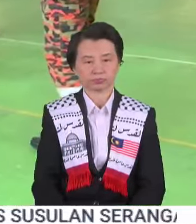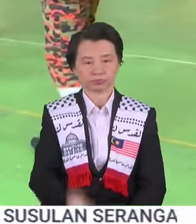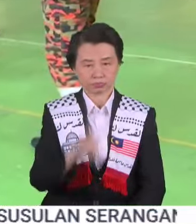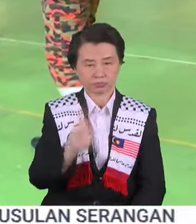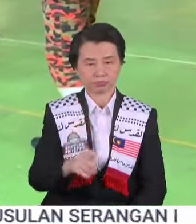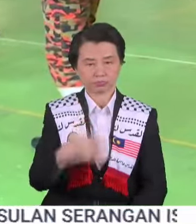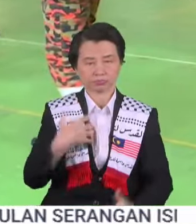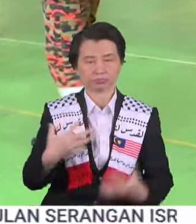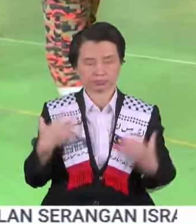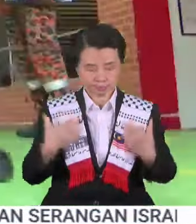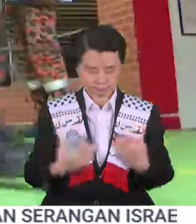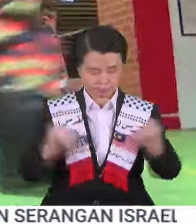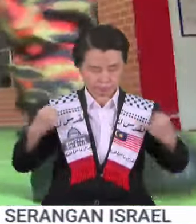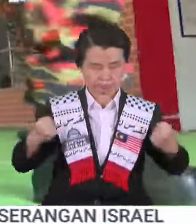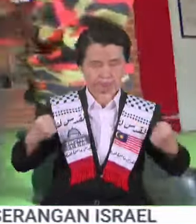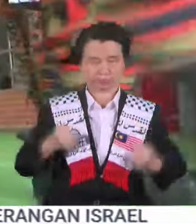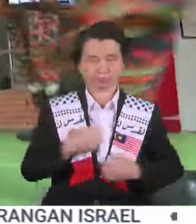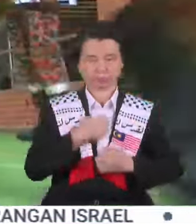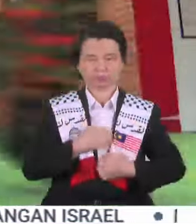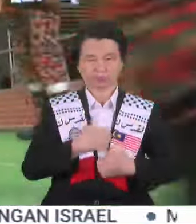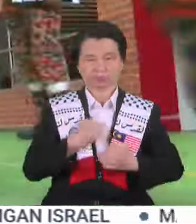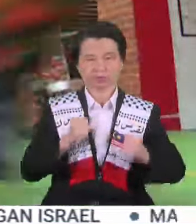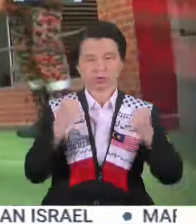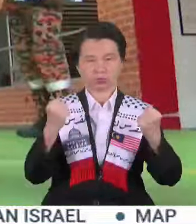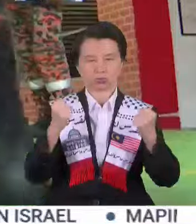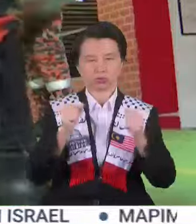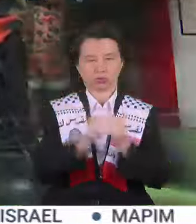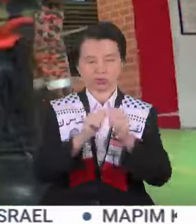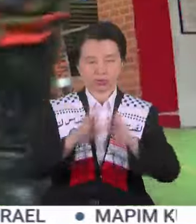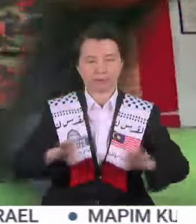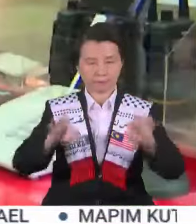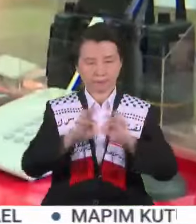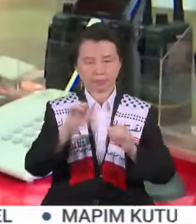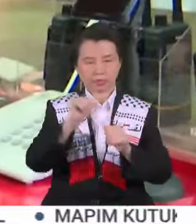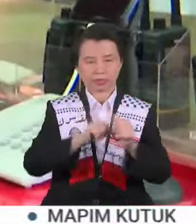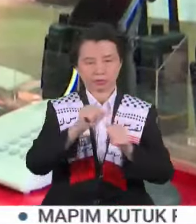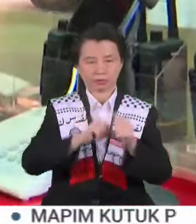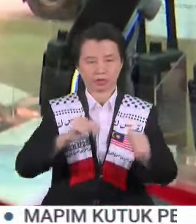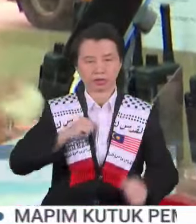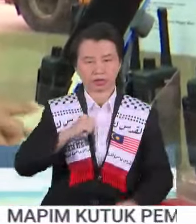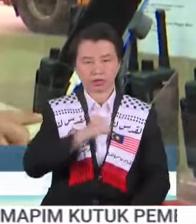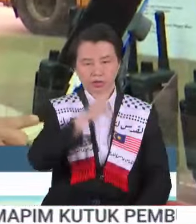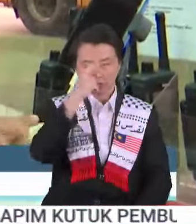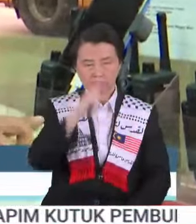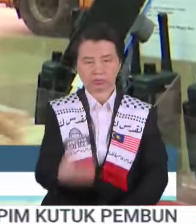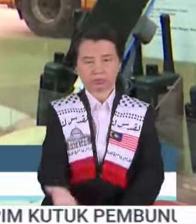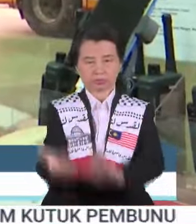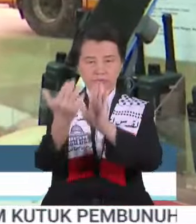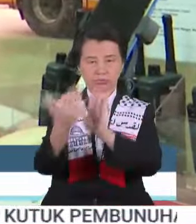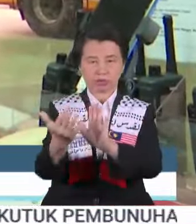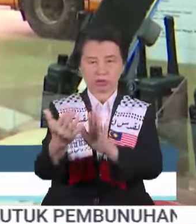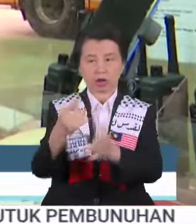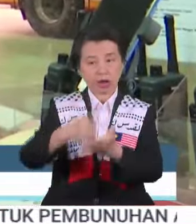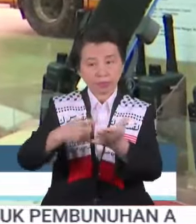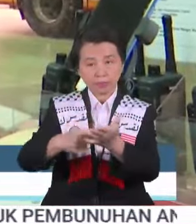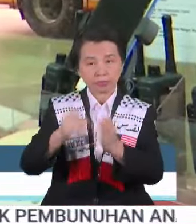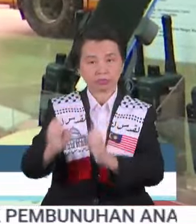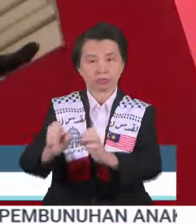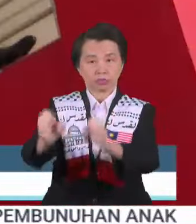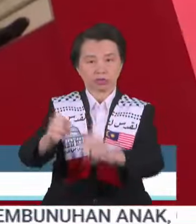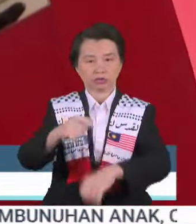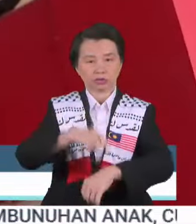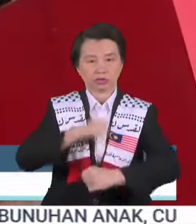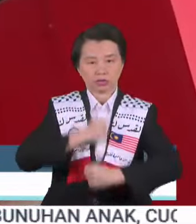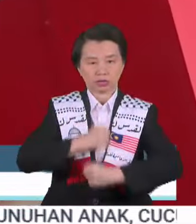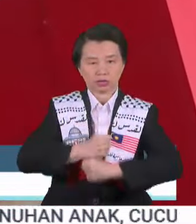Memerlukan stamina dan emosi yang kuat antara aspek penting setiap anggota bagi menghadapi situasi kecemasan. Waktu